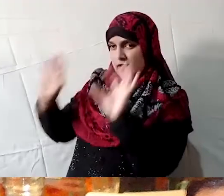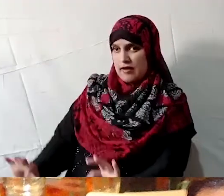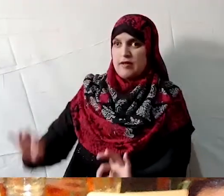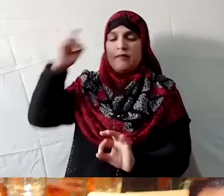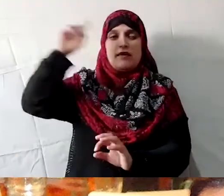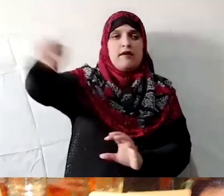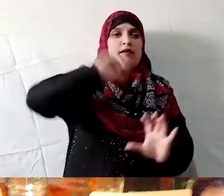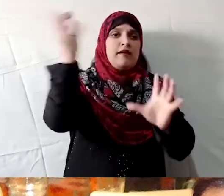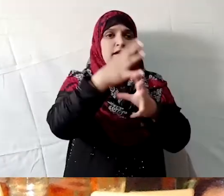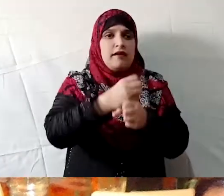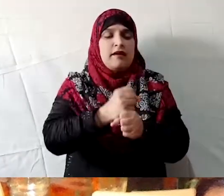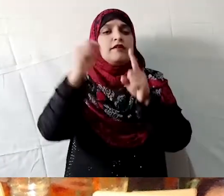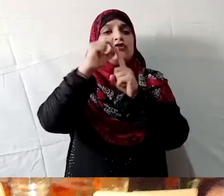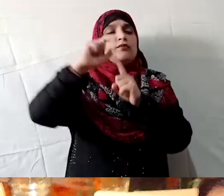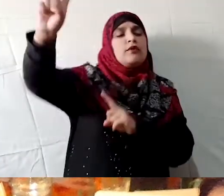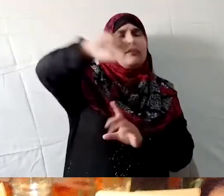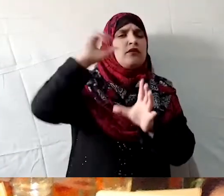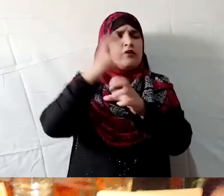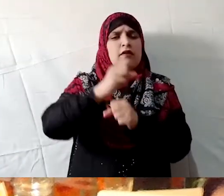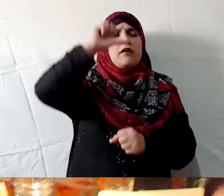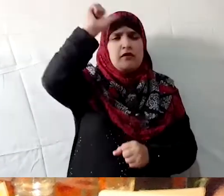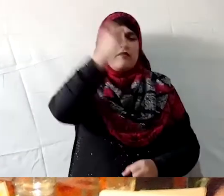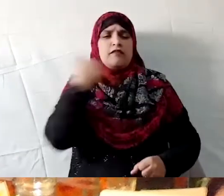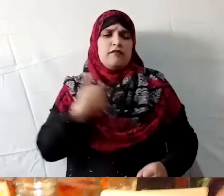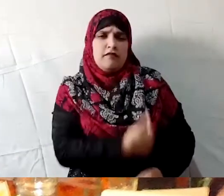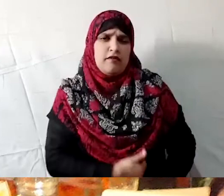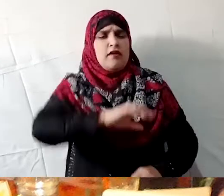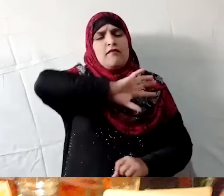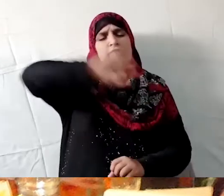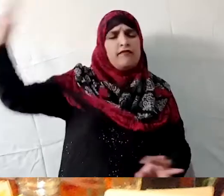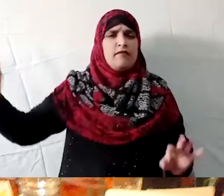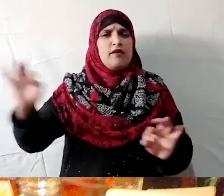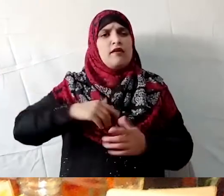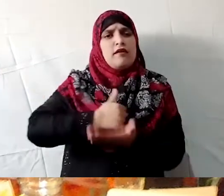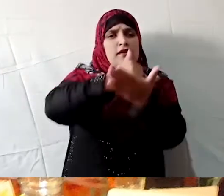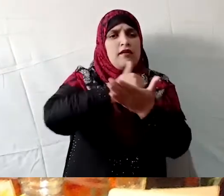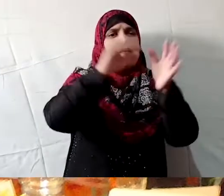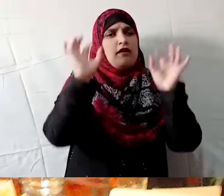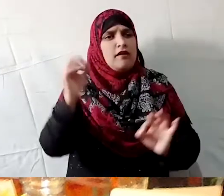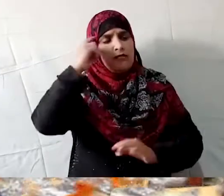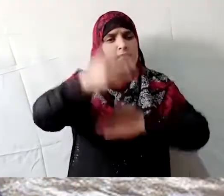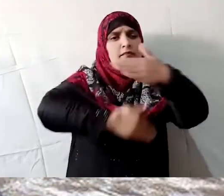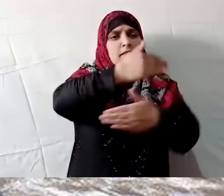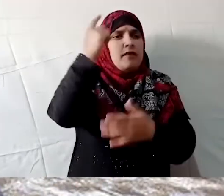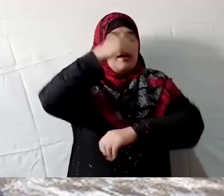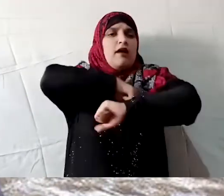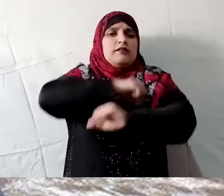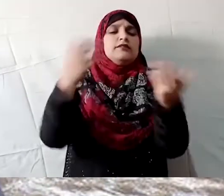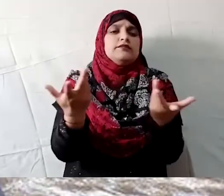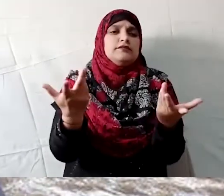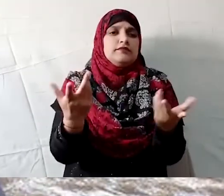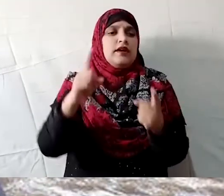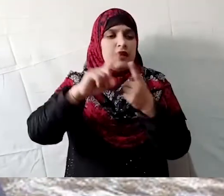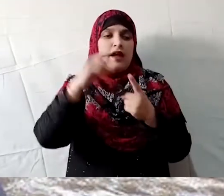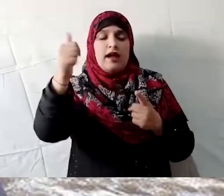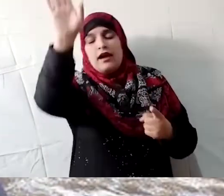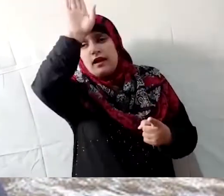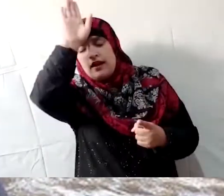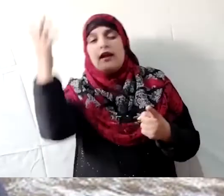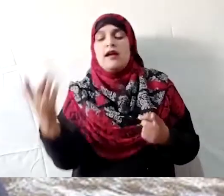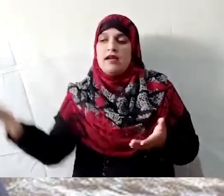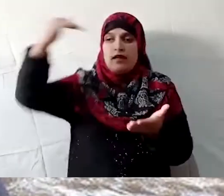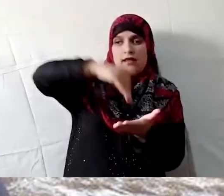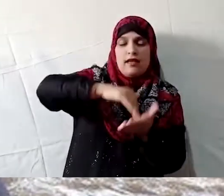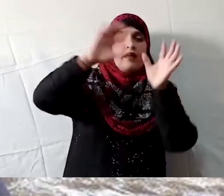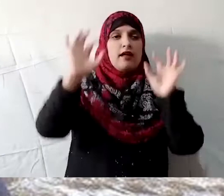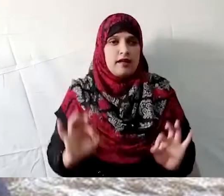थे। इसका मकसद तमाम स्टेक होल्डर्स को गाइड करना था कि अफराद बहम माजूरी के साथ साथ उम्र रसीदा